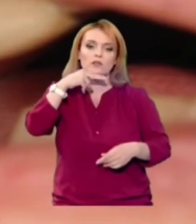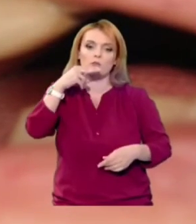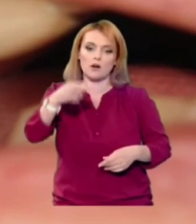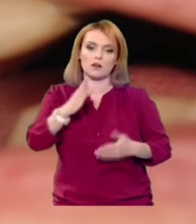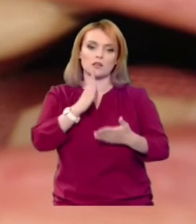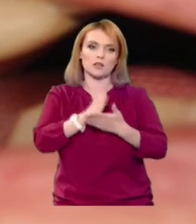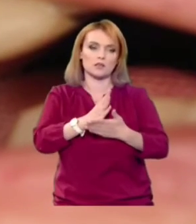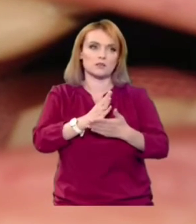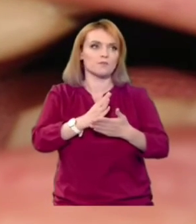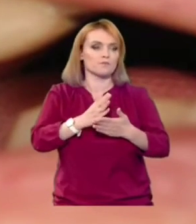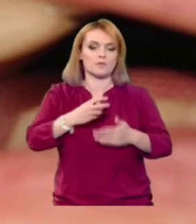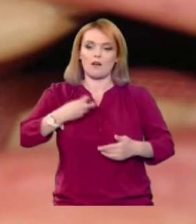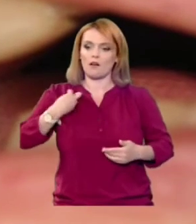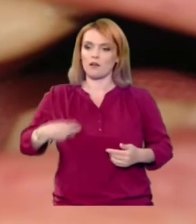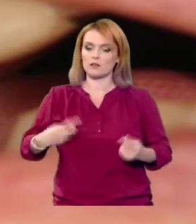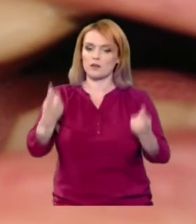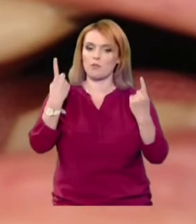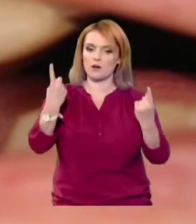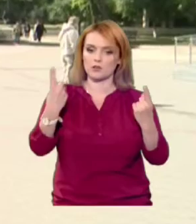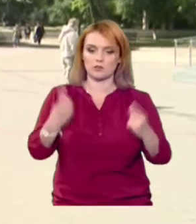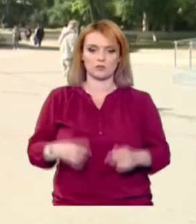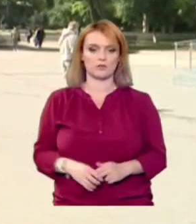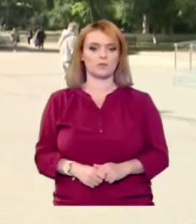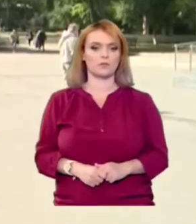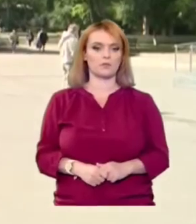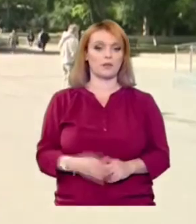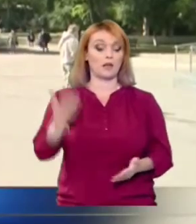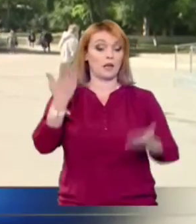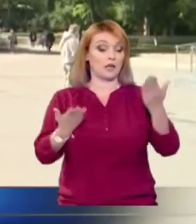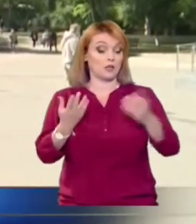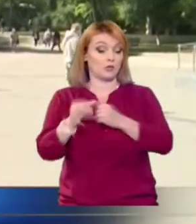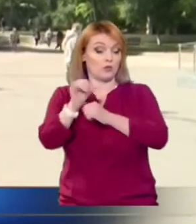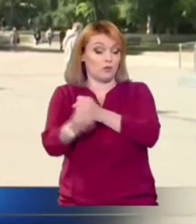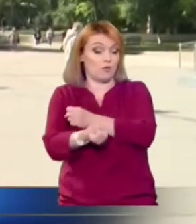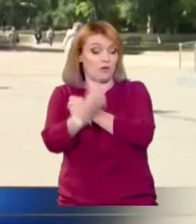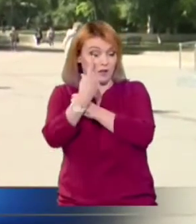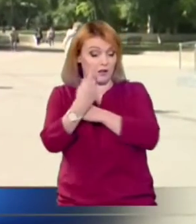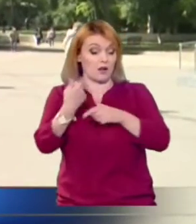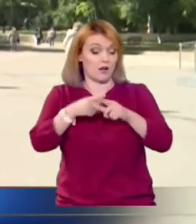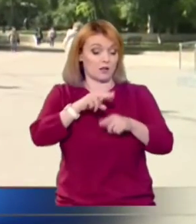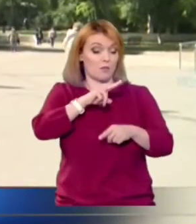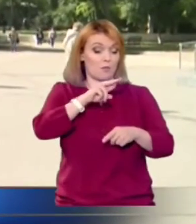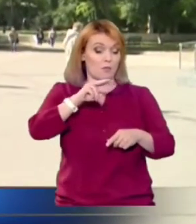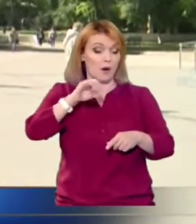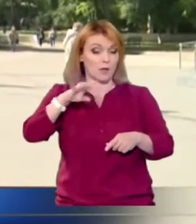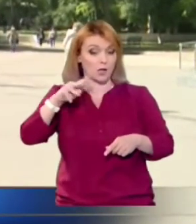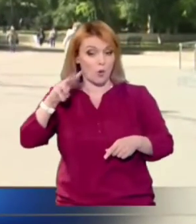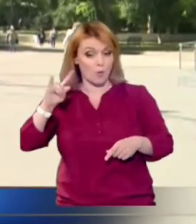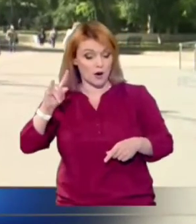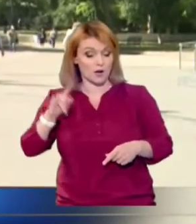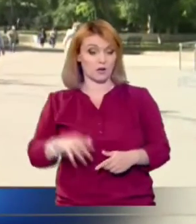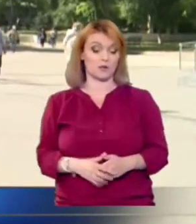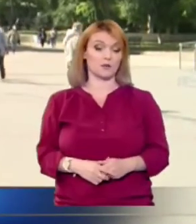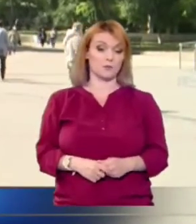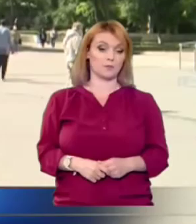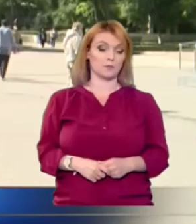de transformare malignă a acestor elemente. Dacă au apărut aceste papilome sau alunițe pe